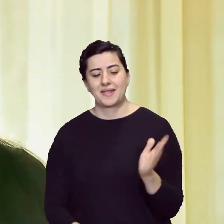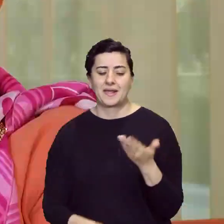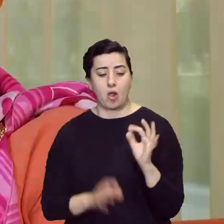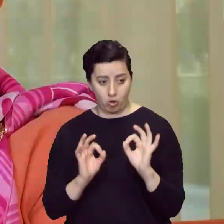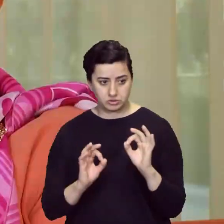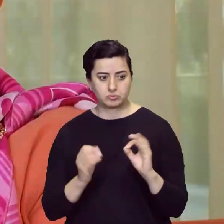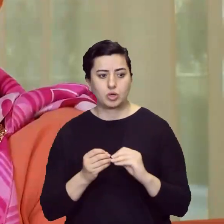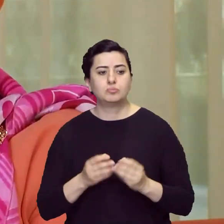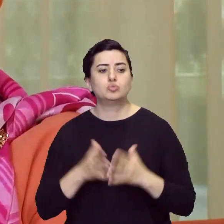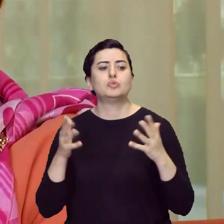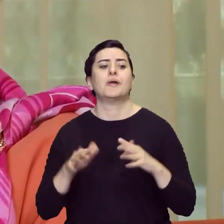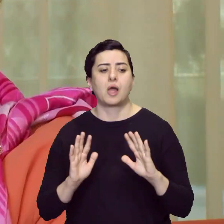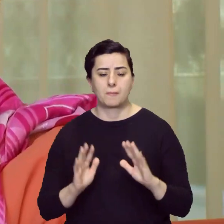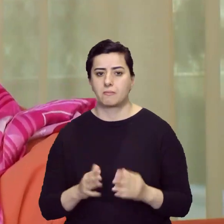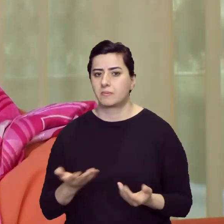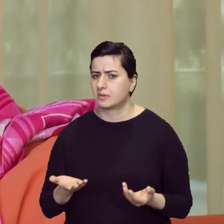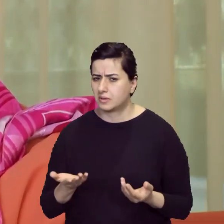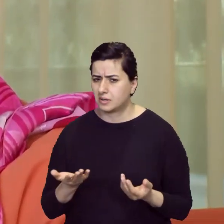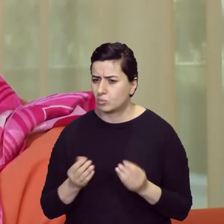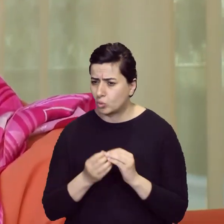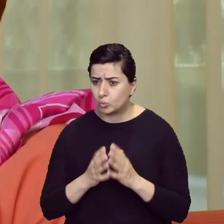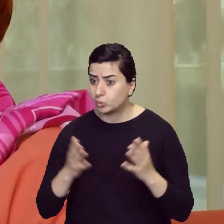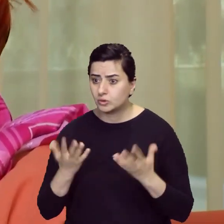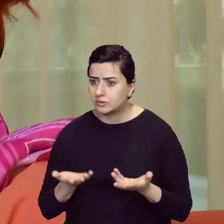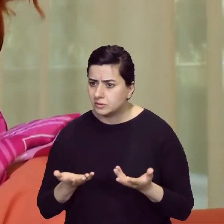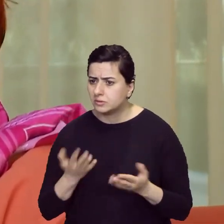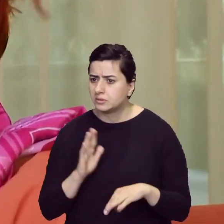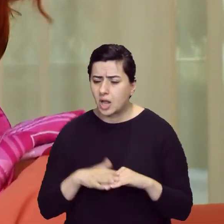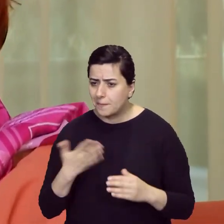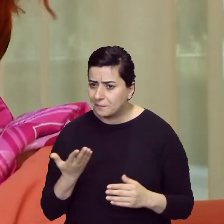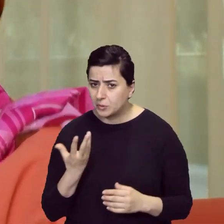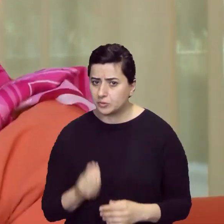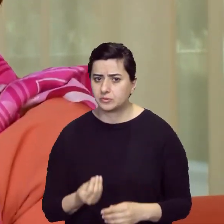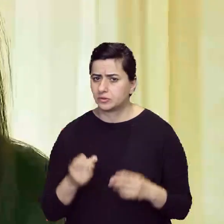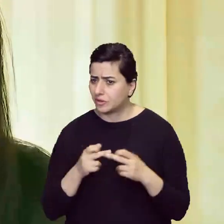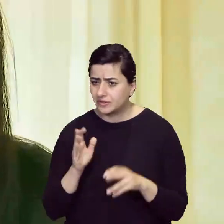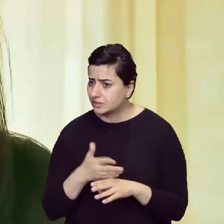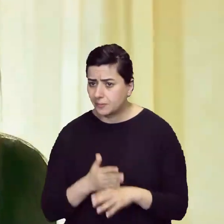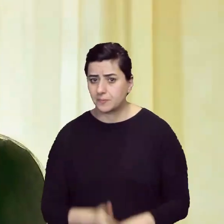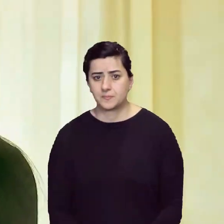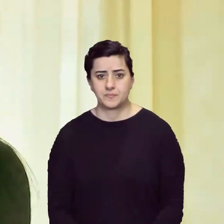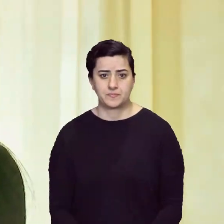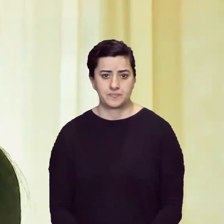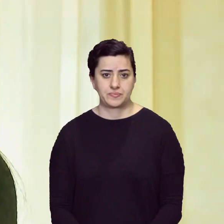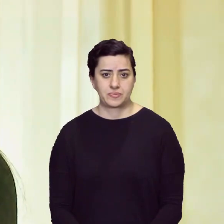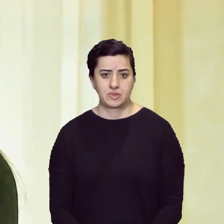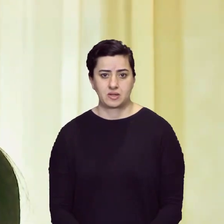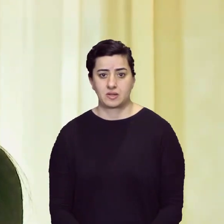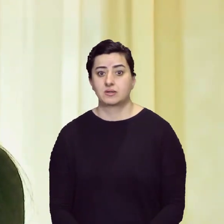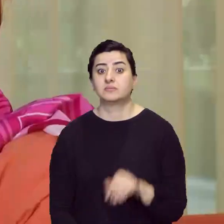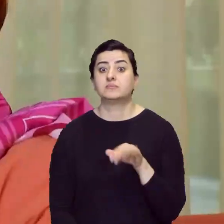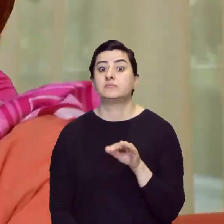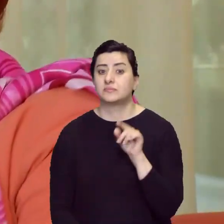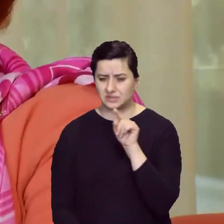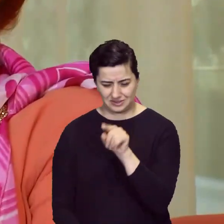sorun çıkmayacaktı ama. Neden alttan alsaydı ki? Kızım ne yaptınız? Ne oldu? Niye kavga ettiniz siz? O